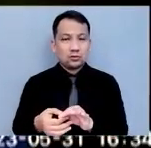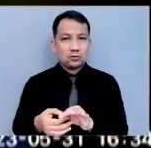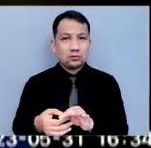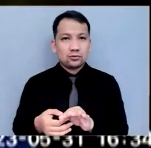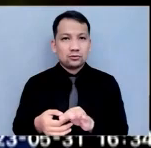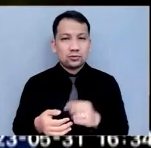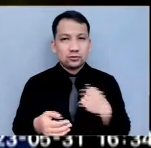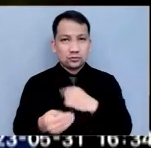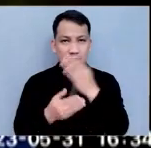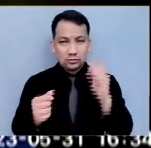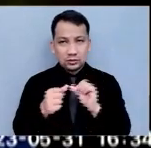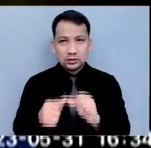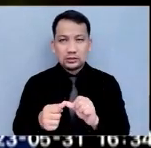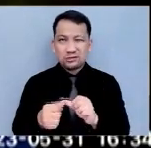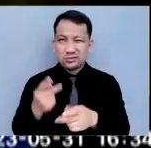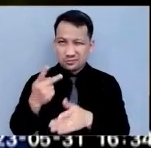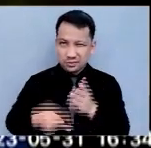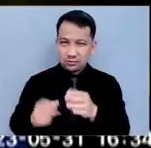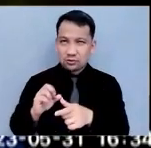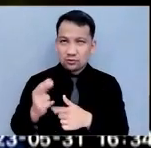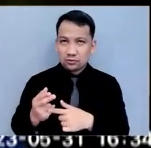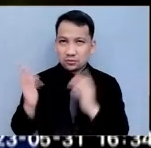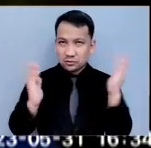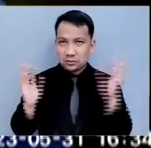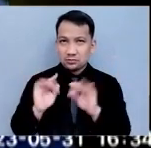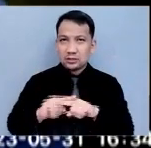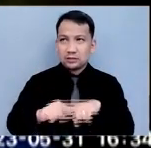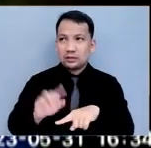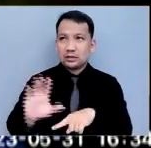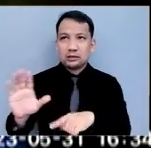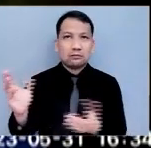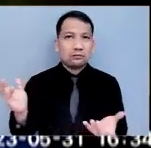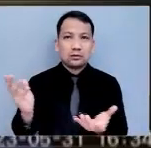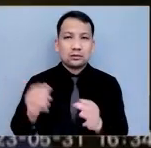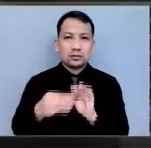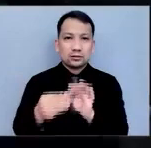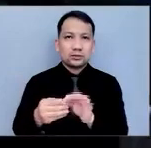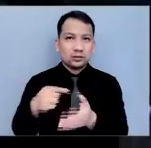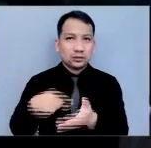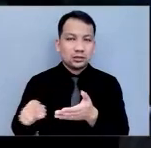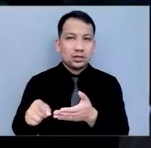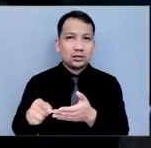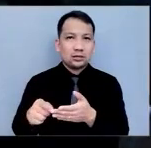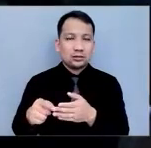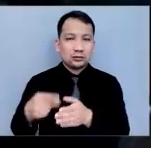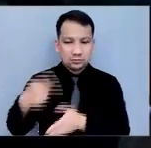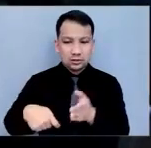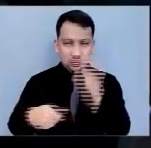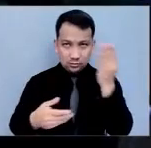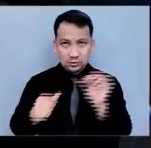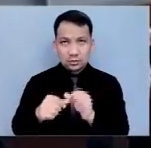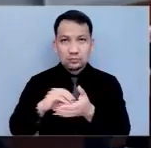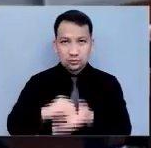presyo ng mga bilihin o kaya ng serbisyo, depende kung saan ipapataw yung buwis. Pwede rin naman daw mangutang